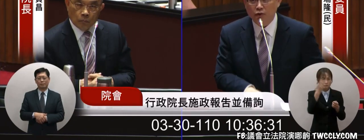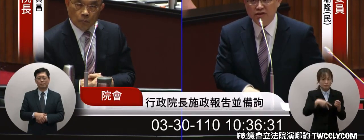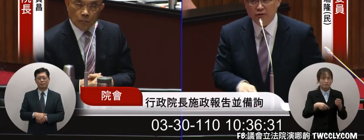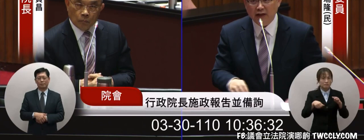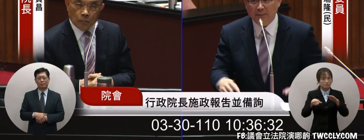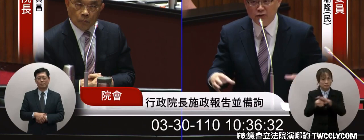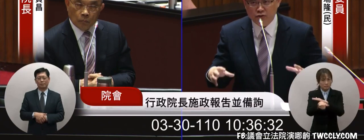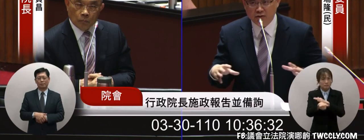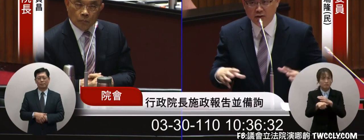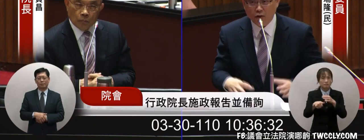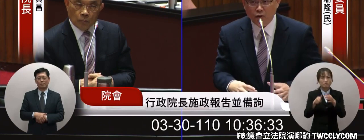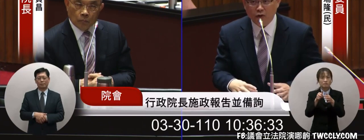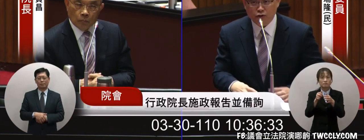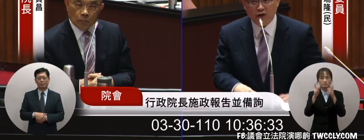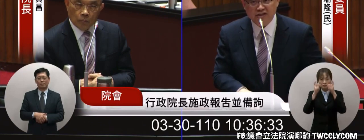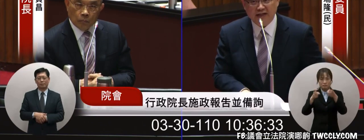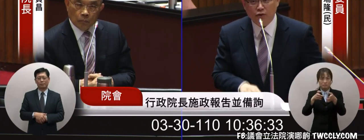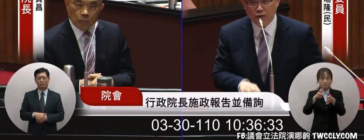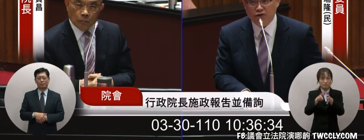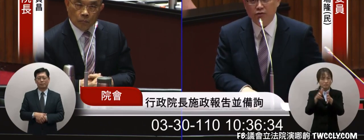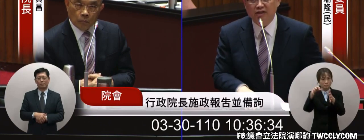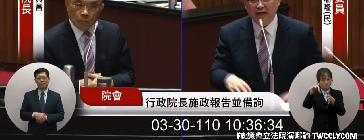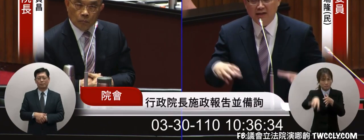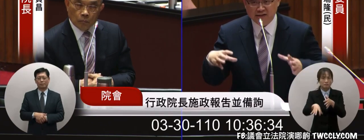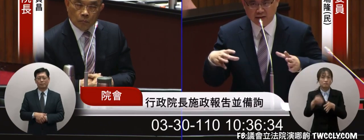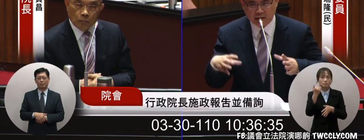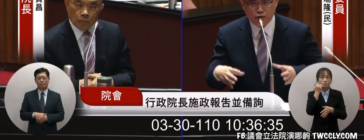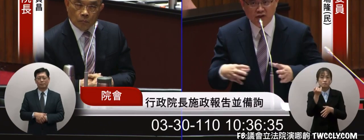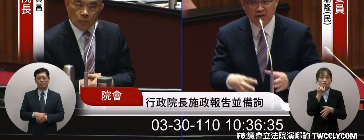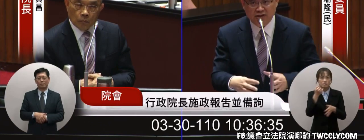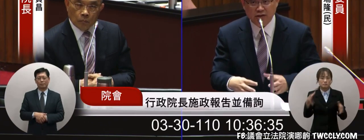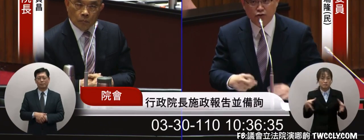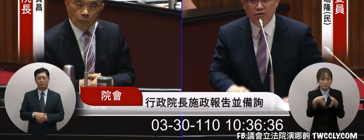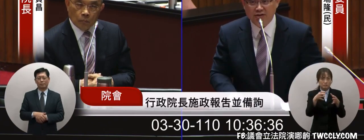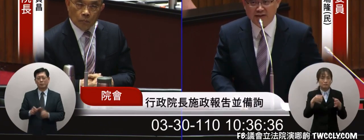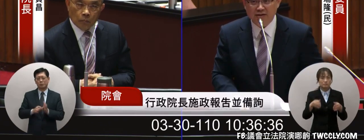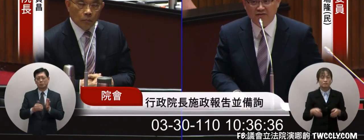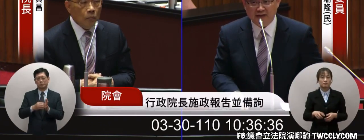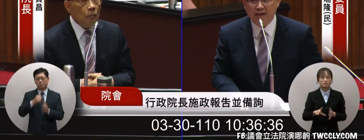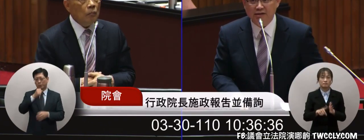站去如果有機會到那邊去共構的狀況下的時候有機會讓整個高雄